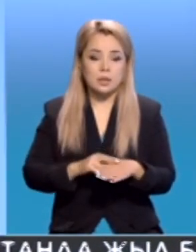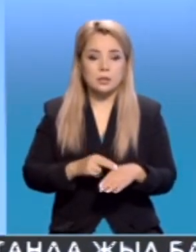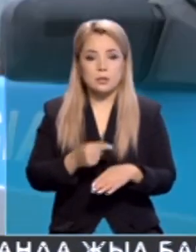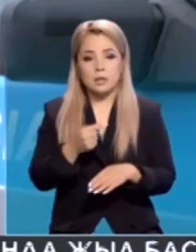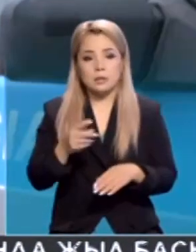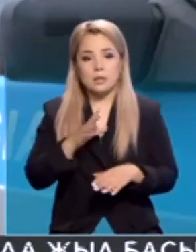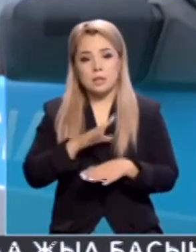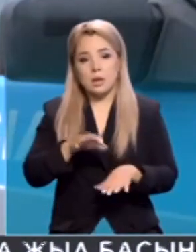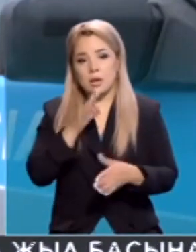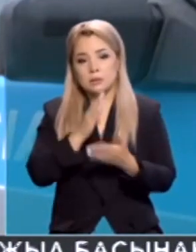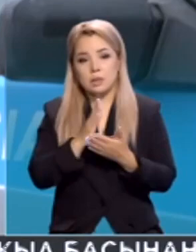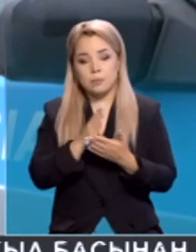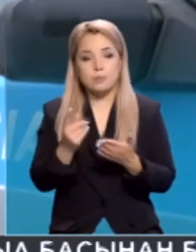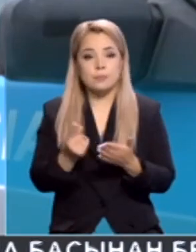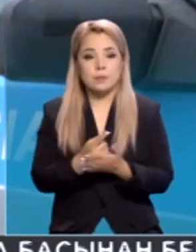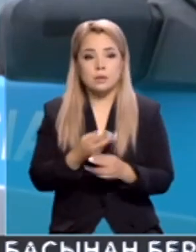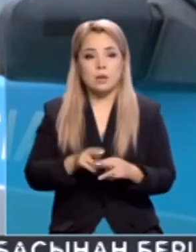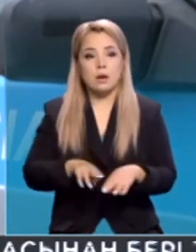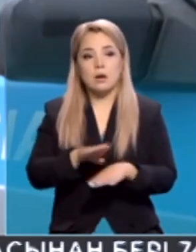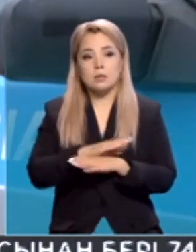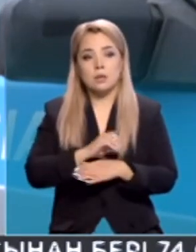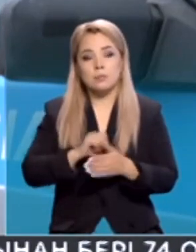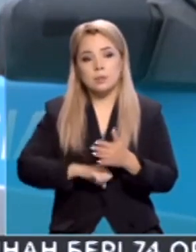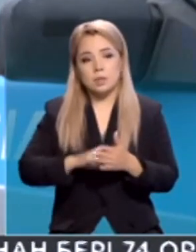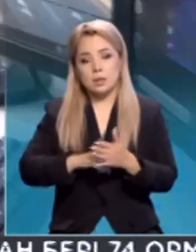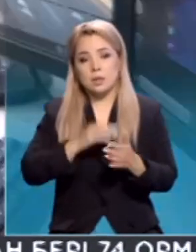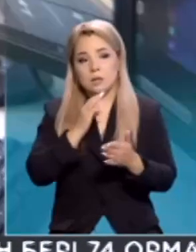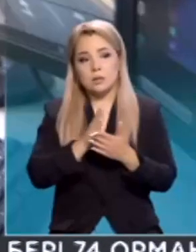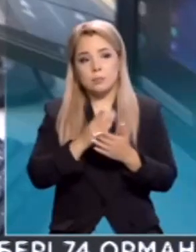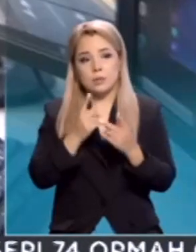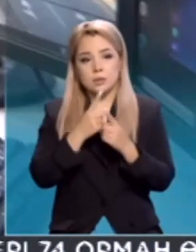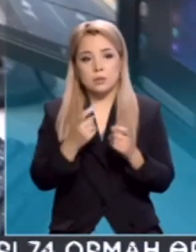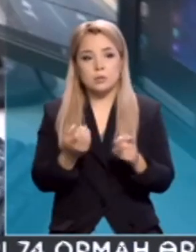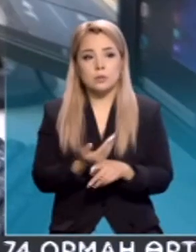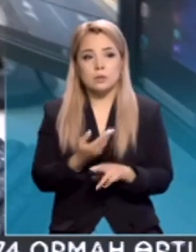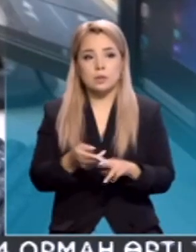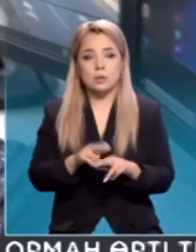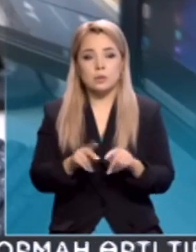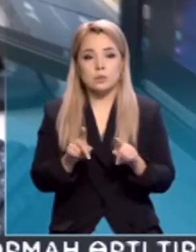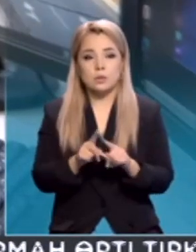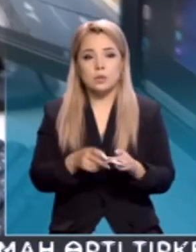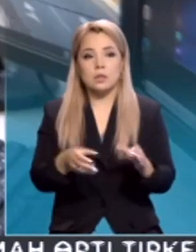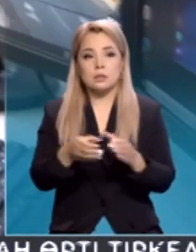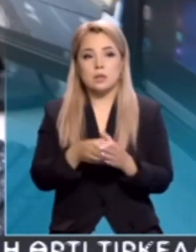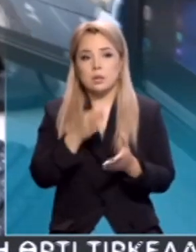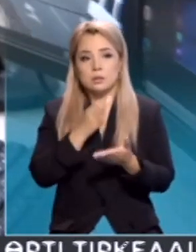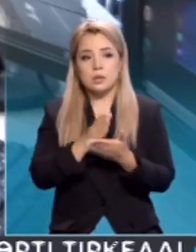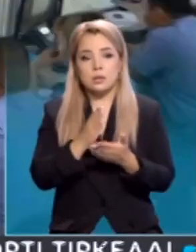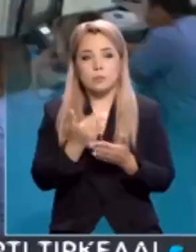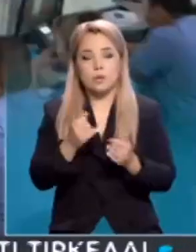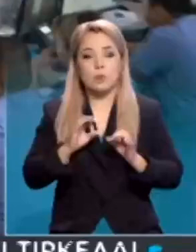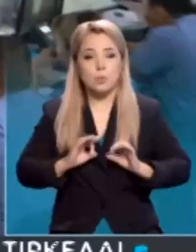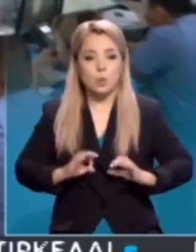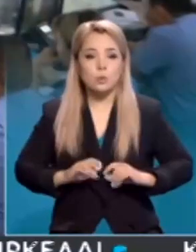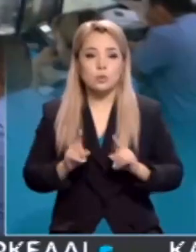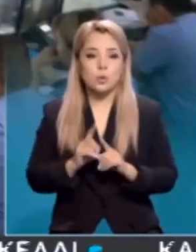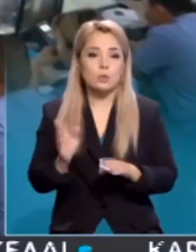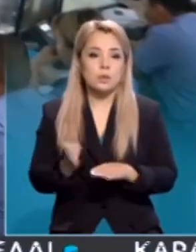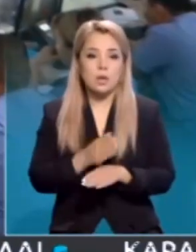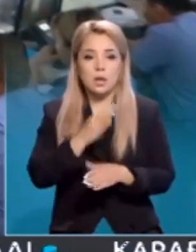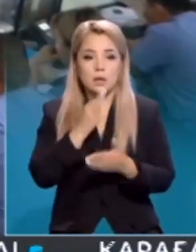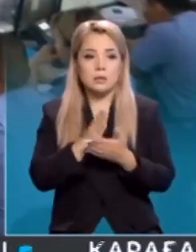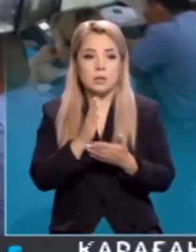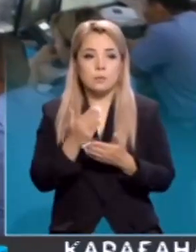теріске шығаруда. Алғашында адам өліміне байланысты істі қысқартқан тәртіп сақшылары енді қайта қозғау салды. Прокуратурада істі сырғытпа